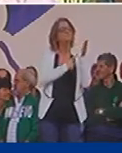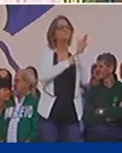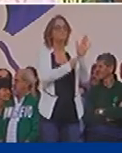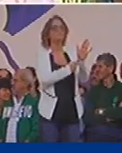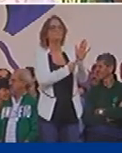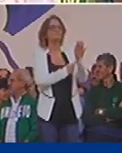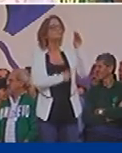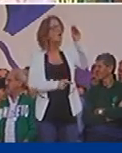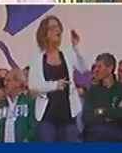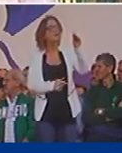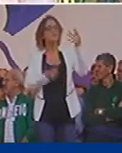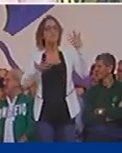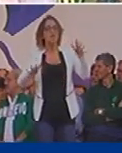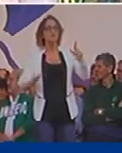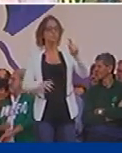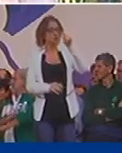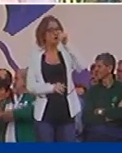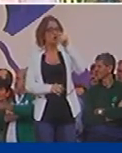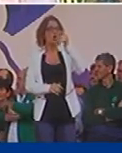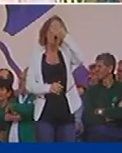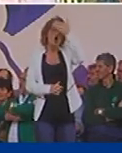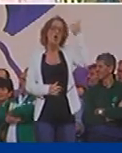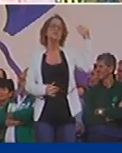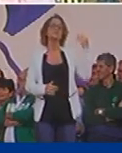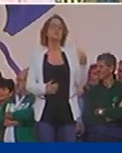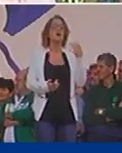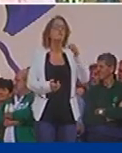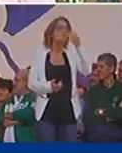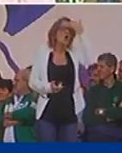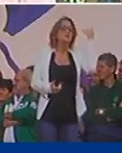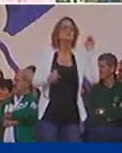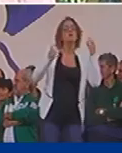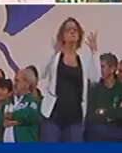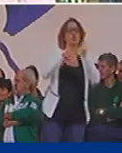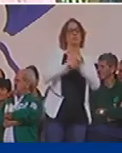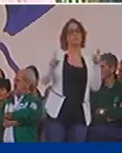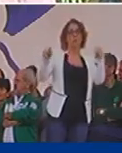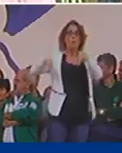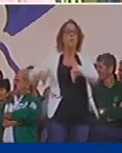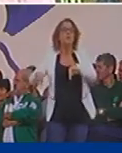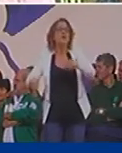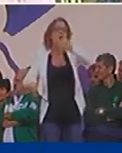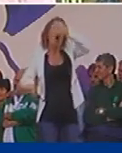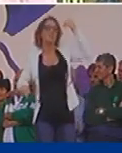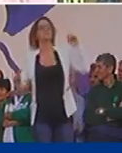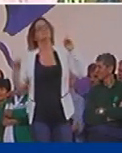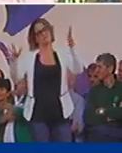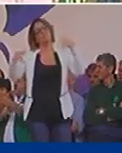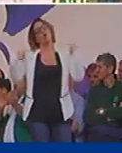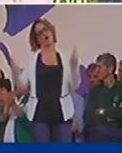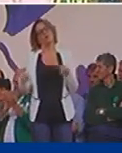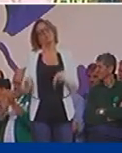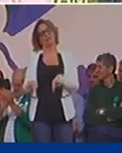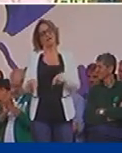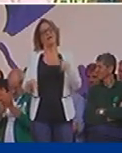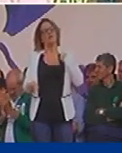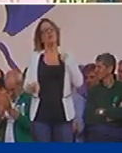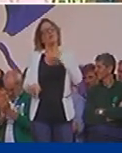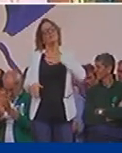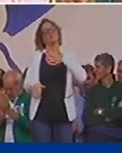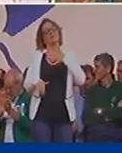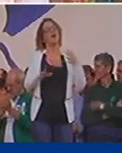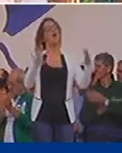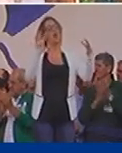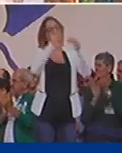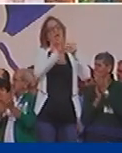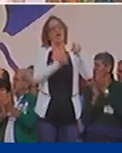onestà perché l'onestà non andava più di moda e invece qua l'onestà va di moda. E noi lo diremo anche ai nostri alleati,